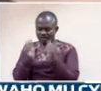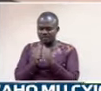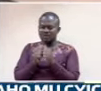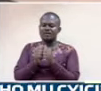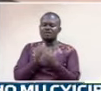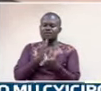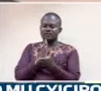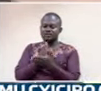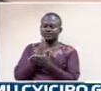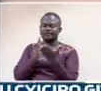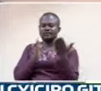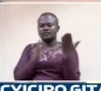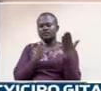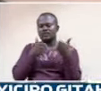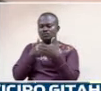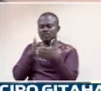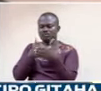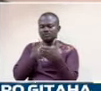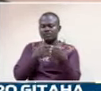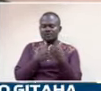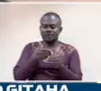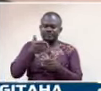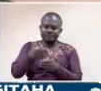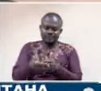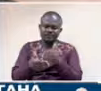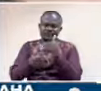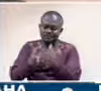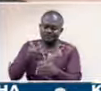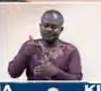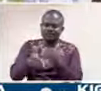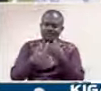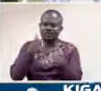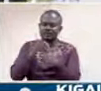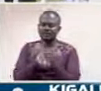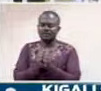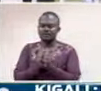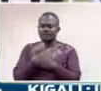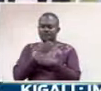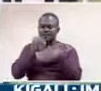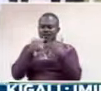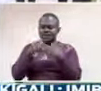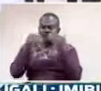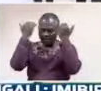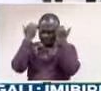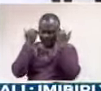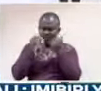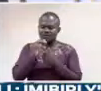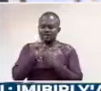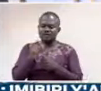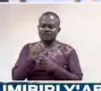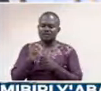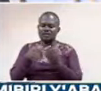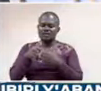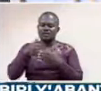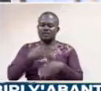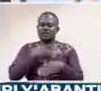ukuri bikoma mu nkokora urugendo rwo kwiyubaka. Ministri w'ubutabera Johnson Businge akaba